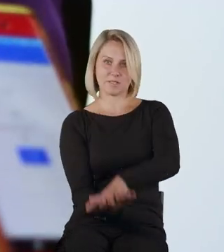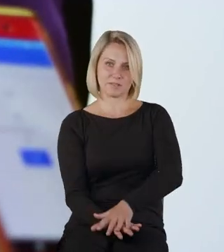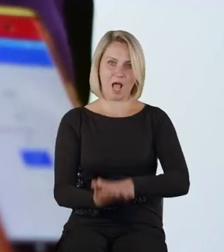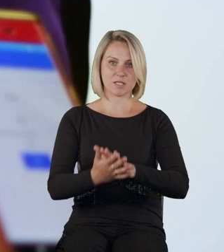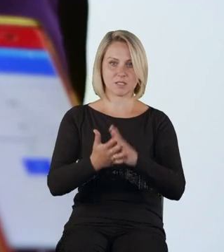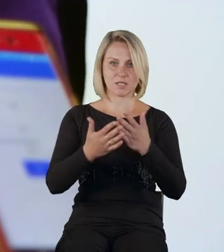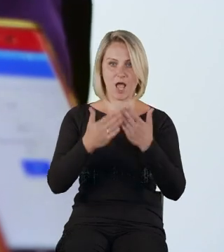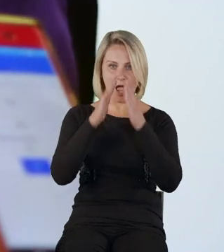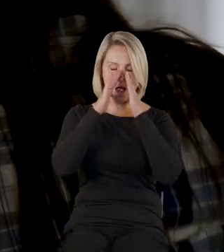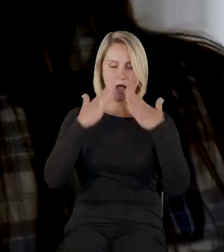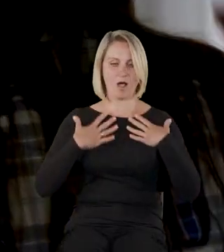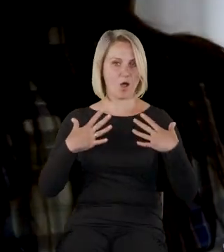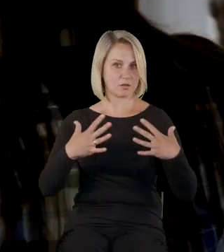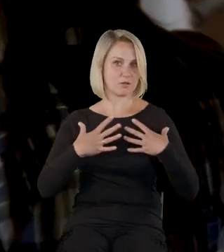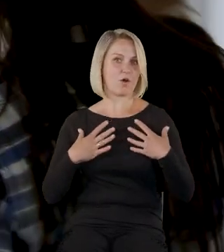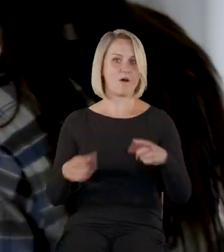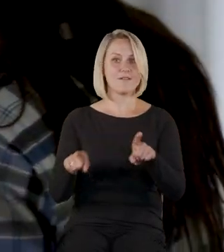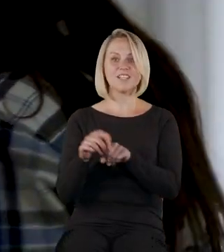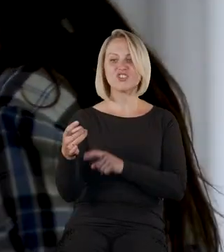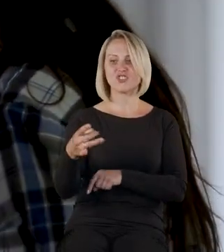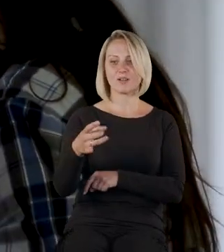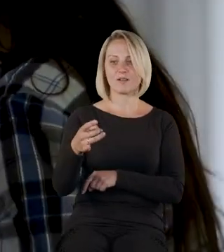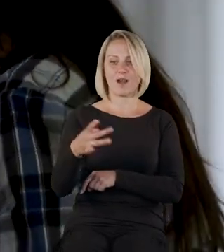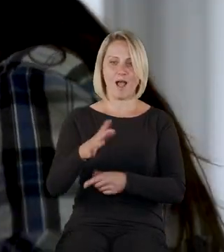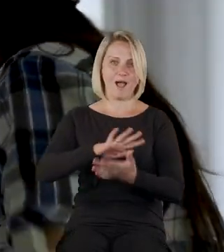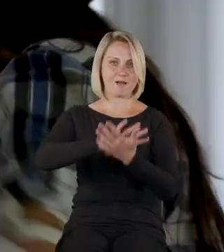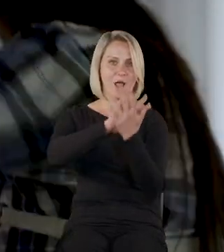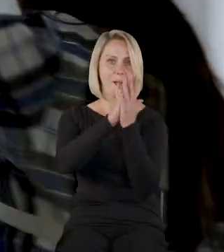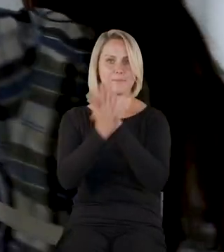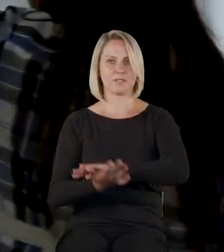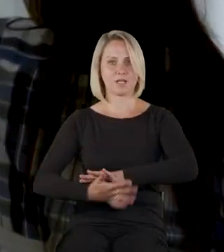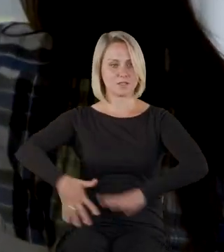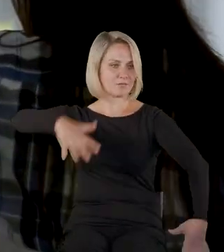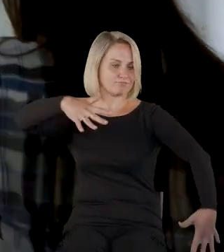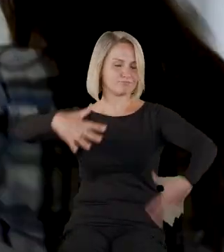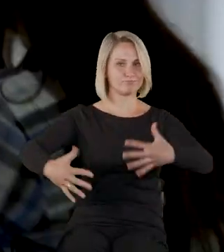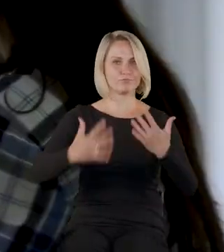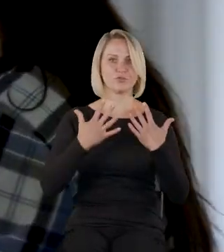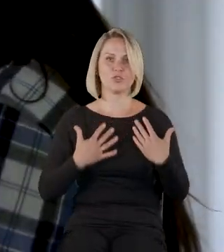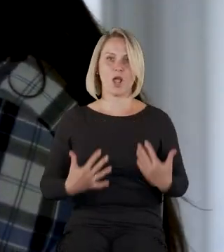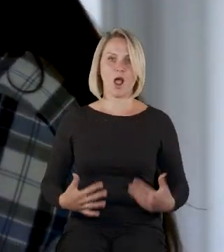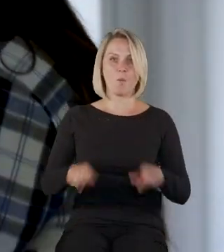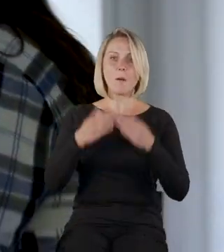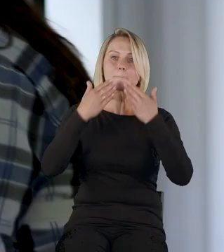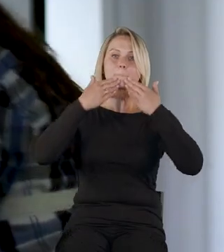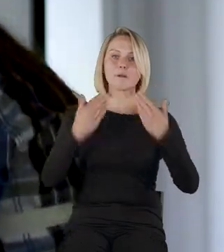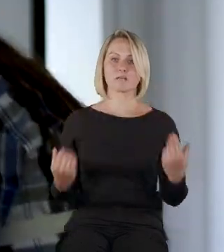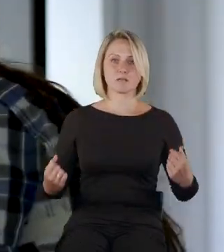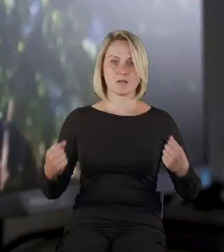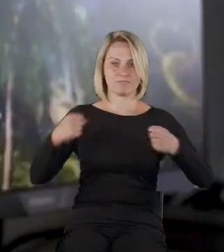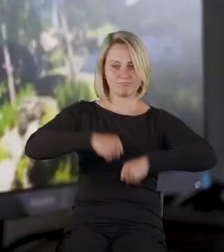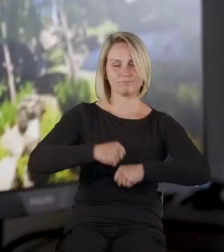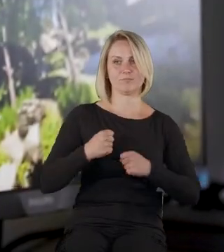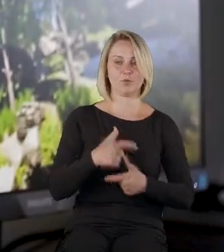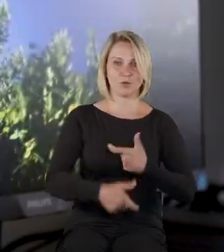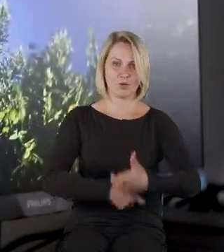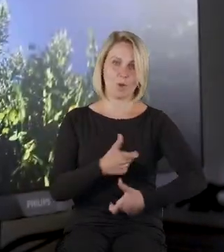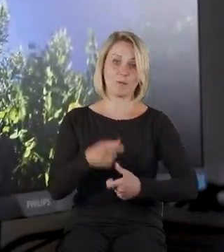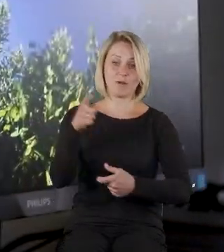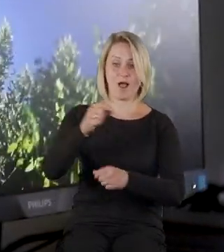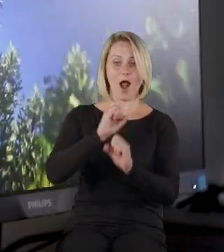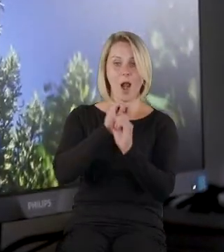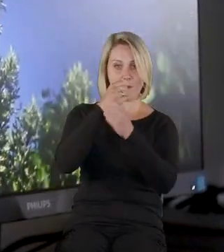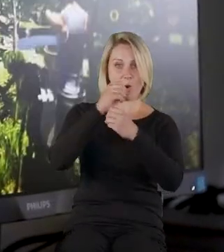układu oddechowego, gra rehabilitacyjna sterowana poprzez ruchy ciała dzięki systemowi ubieralnych czujników. W